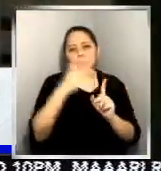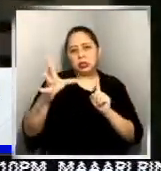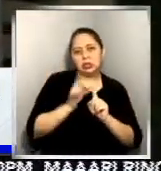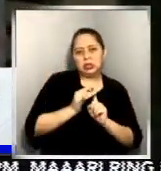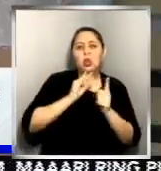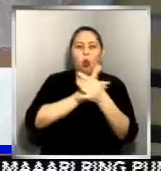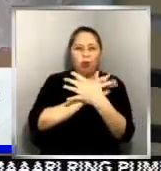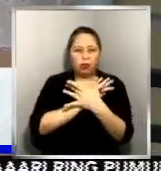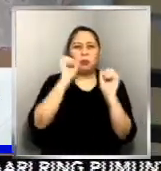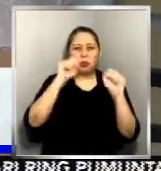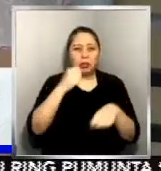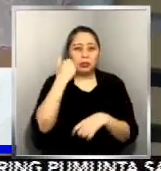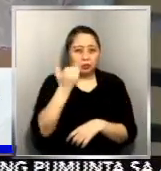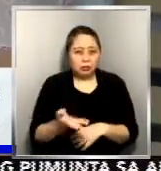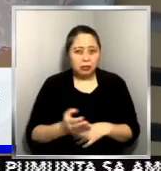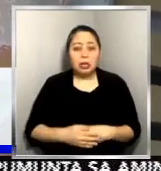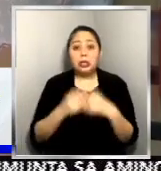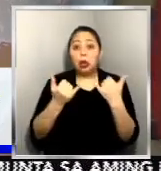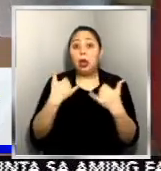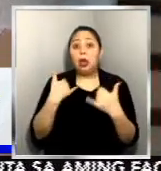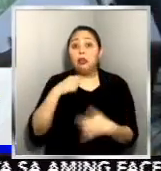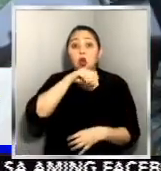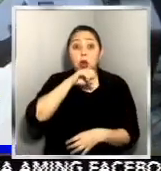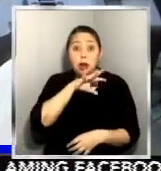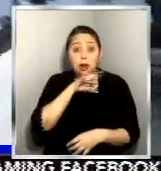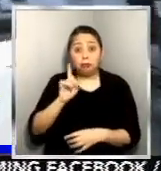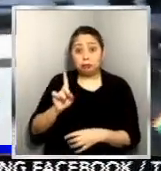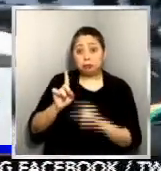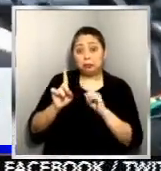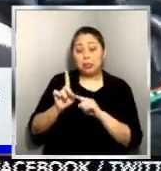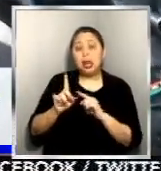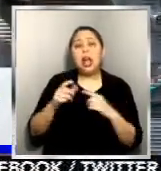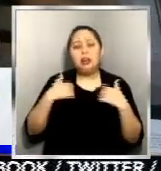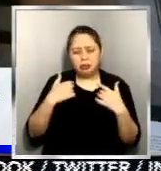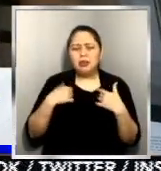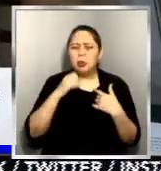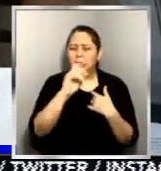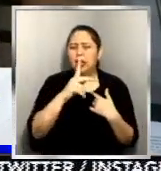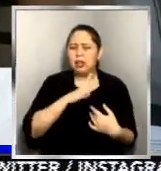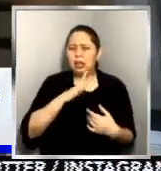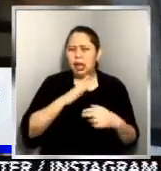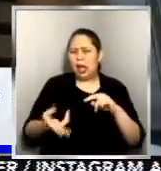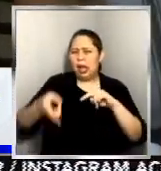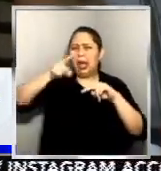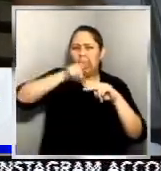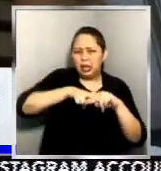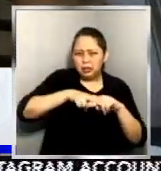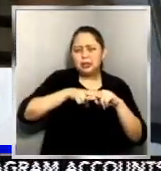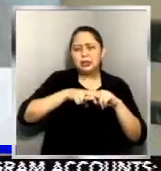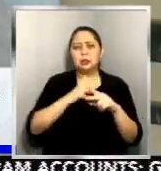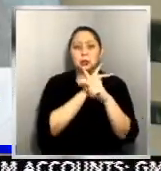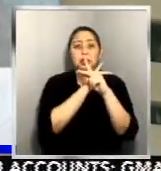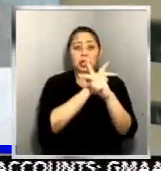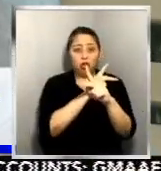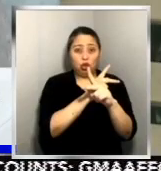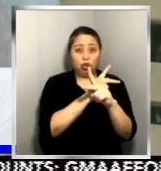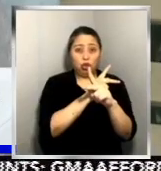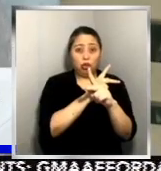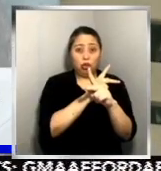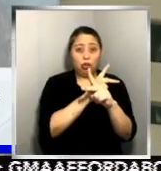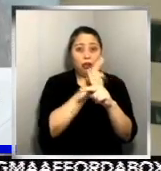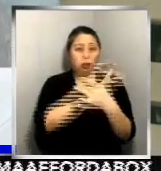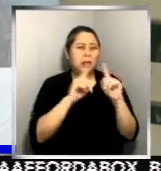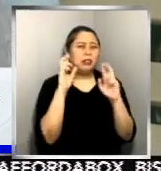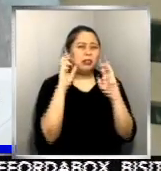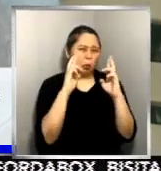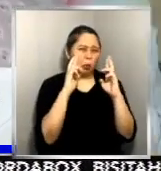Lola Encarnacion sa dagdag proteksyon laban sa COVID. Pero sana raw, pati mga kasama niya sa bahay, mabakunahan. Wala pa siyang